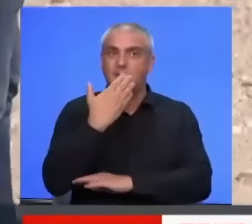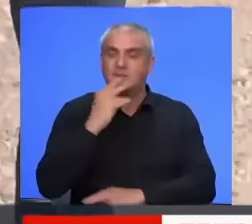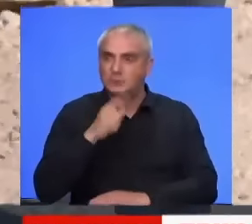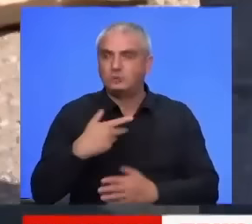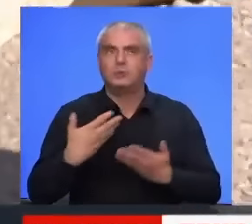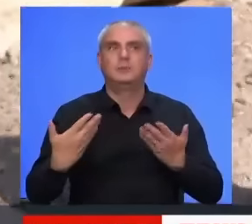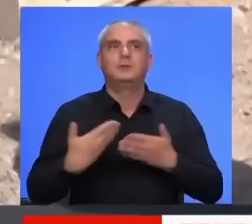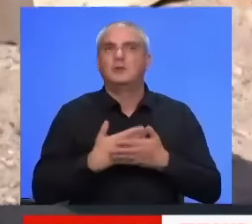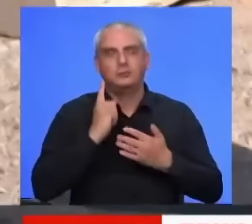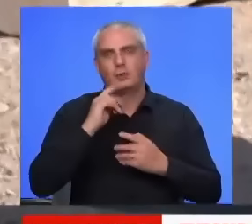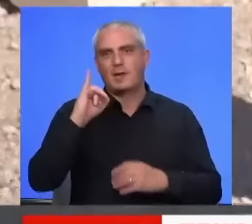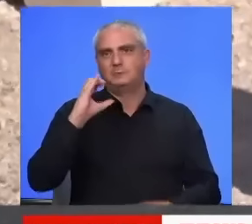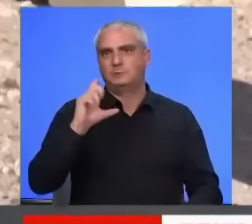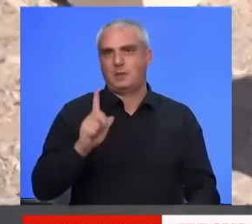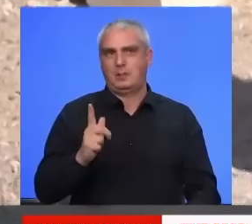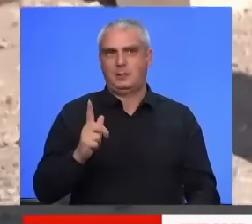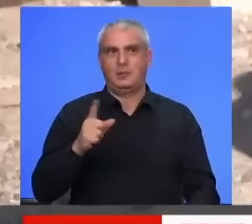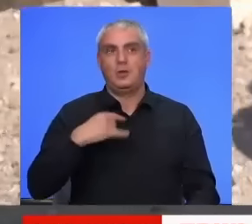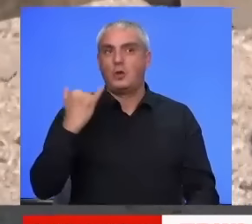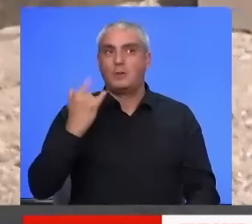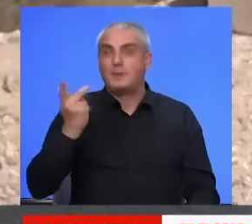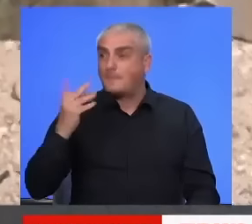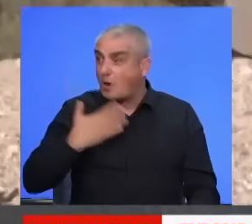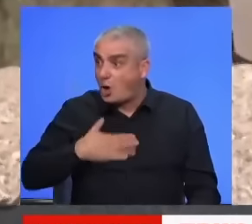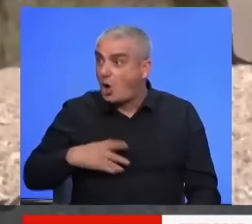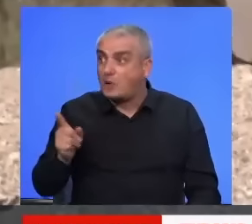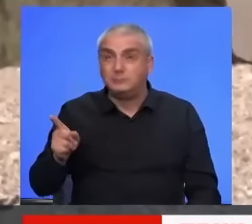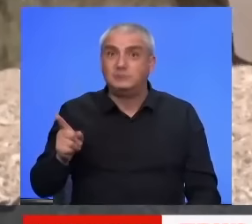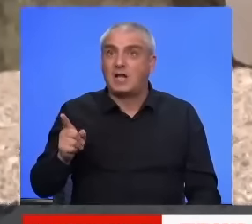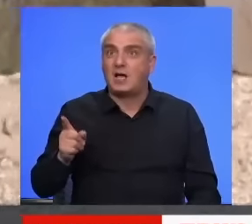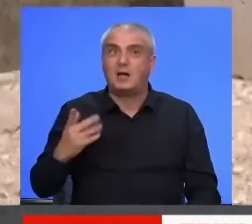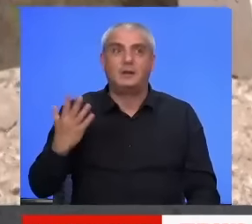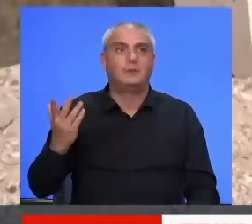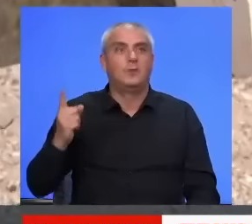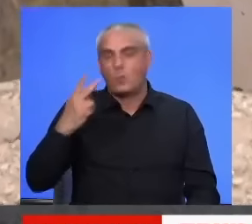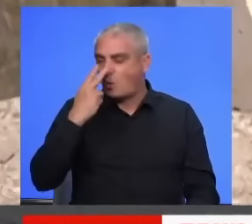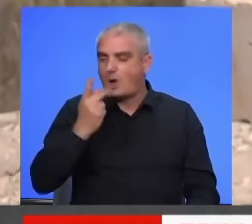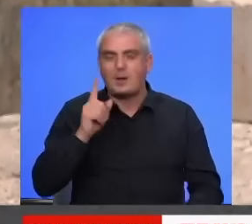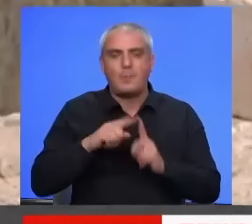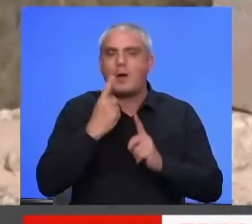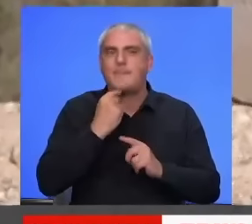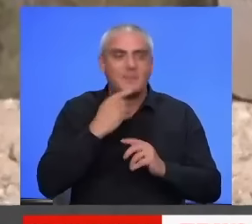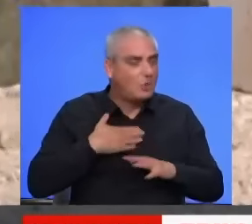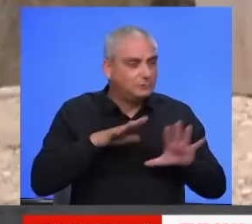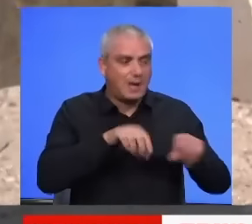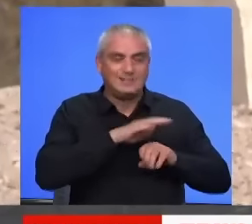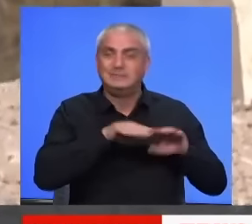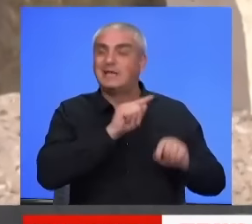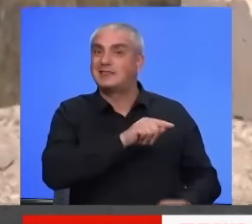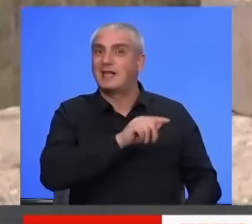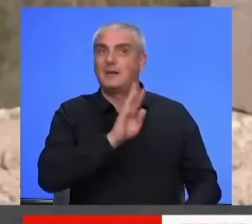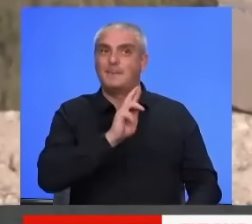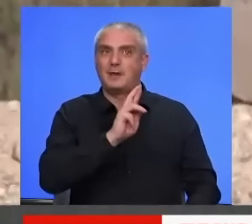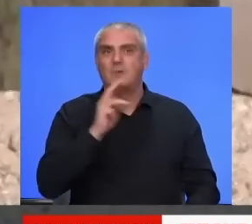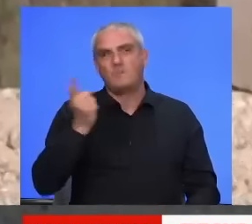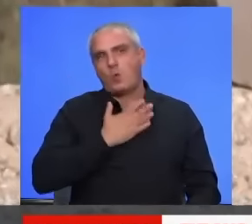תינוק, קוראים לו ICL. הוא כל פעם שרוצים, הוא רואה את הממתק שלו, שדה בריר, והוא